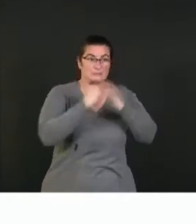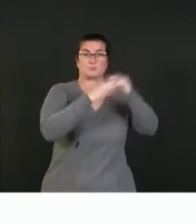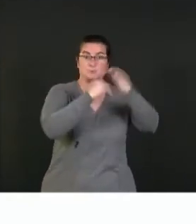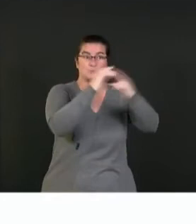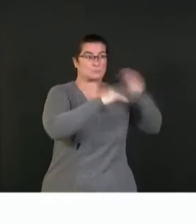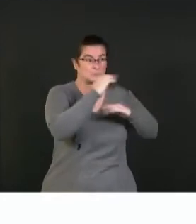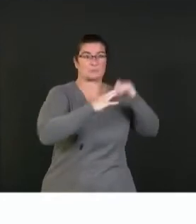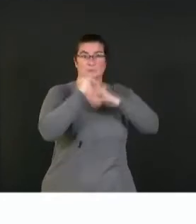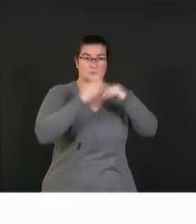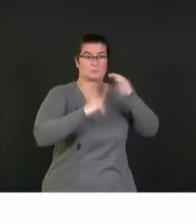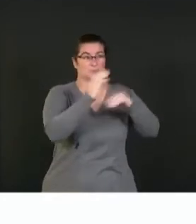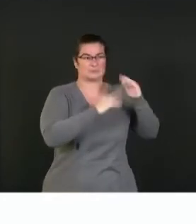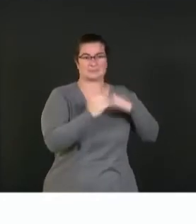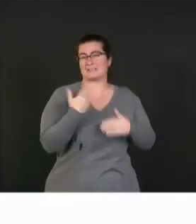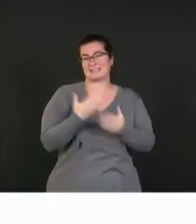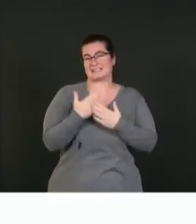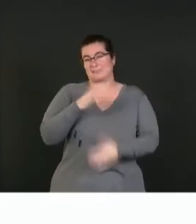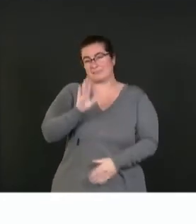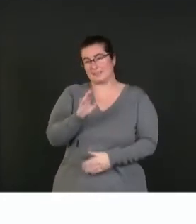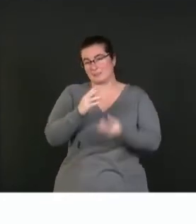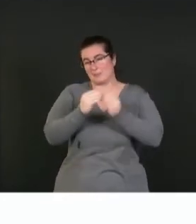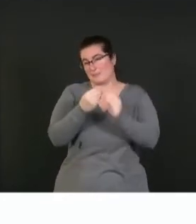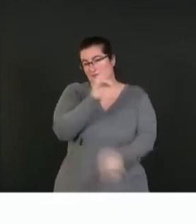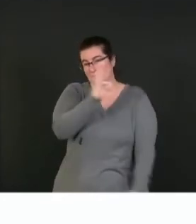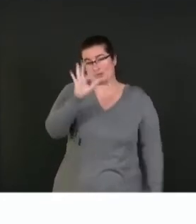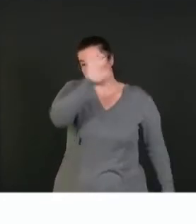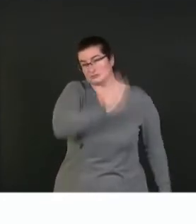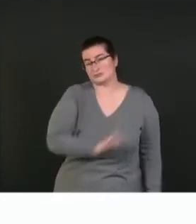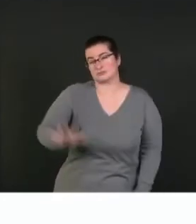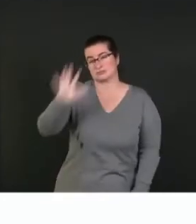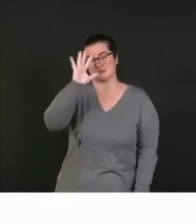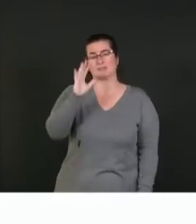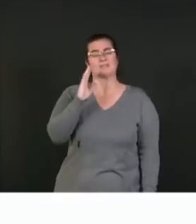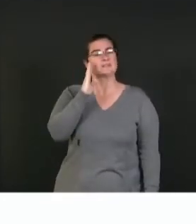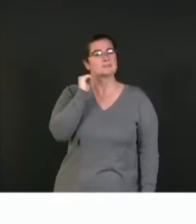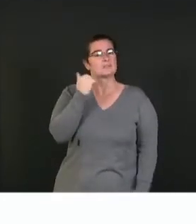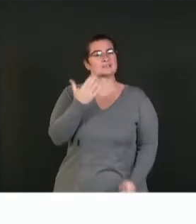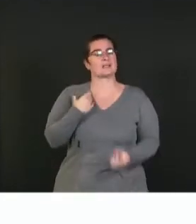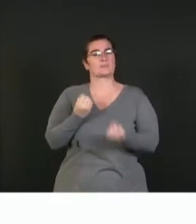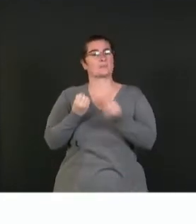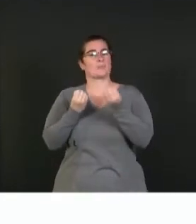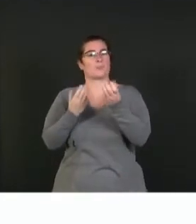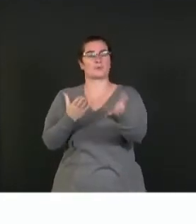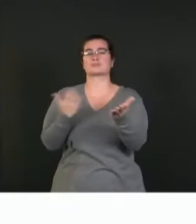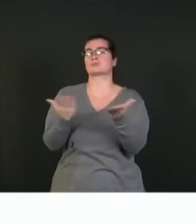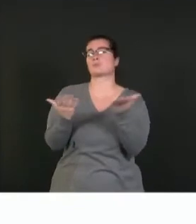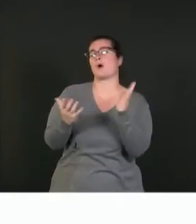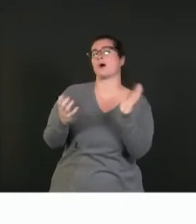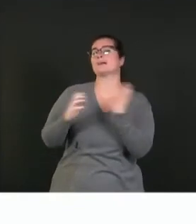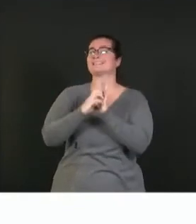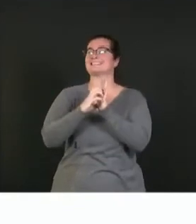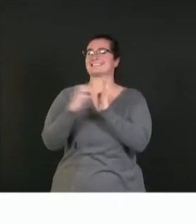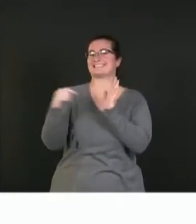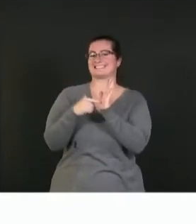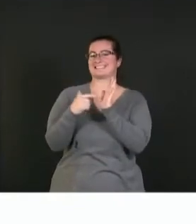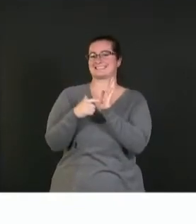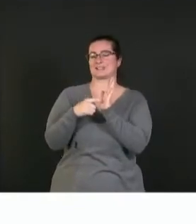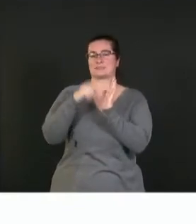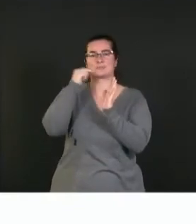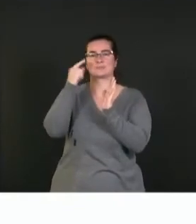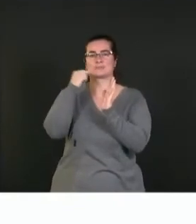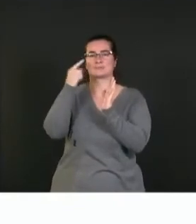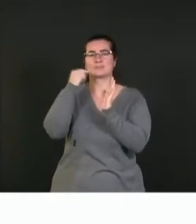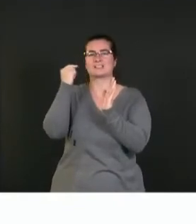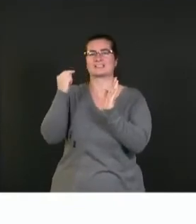l'échelle nationale. Et là, je vous invite vraiment à lire à la fois les travaux de Guillaume Saint-Denis, fiscaliste, qui montre à quel point la fiscalité